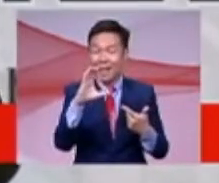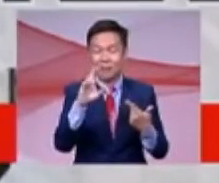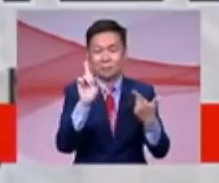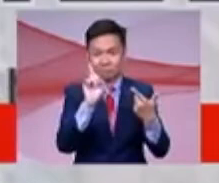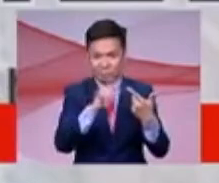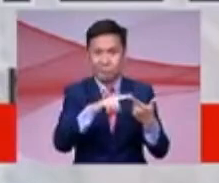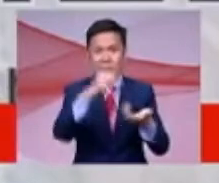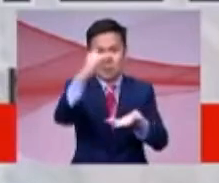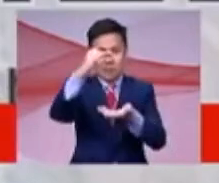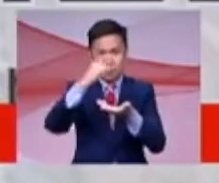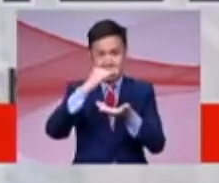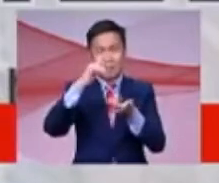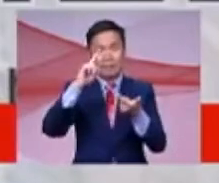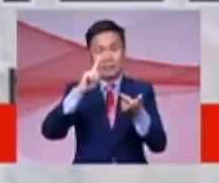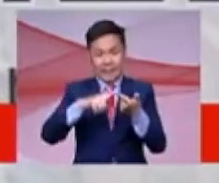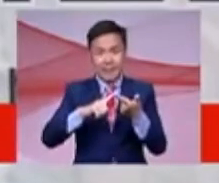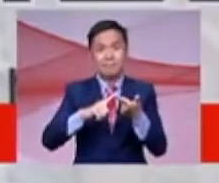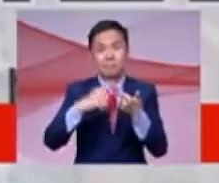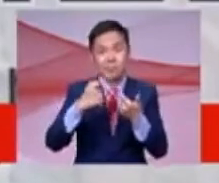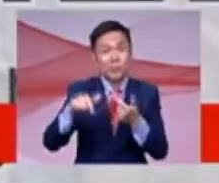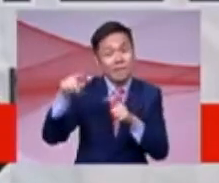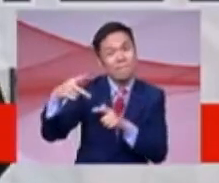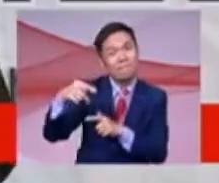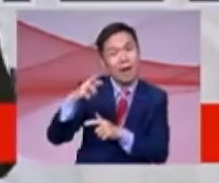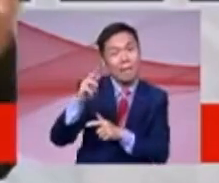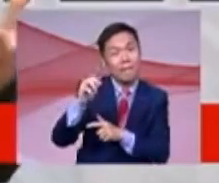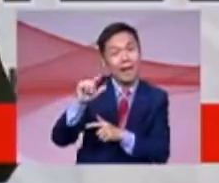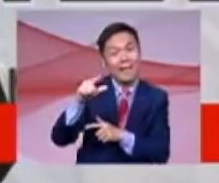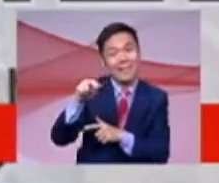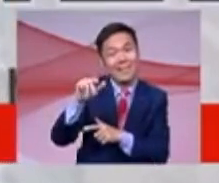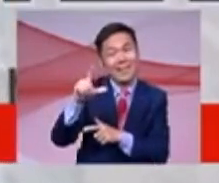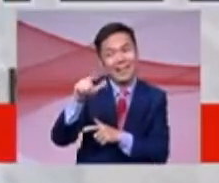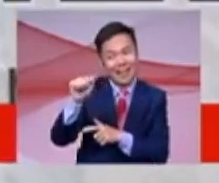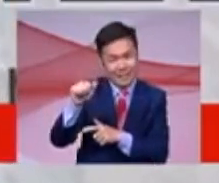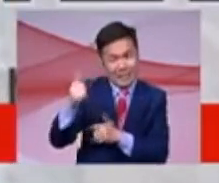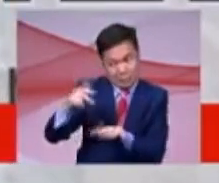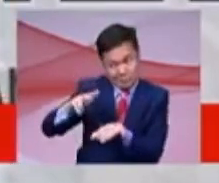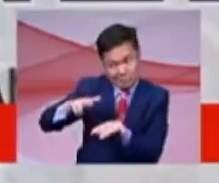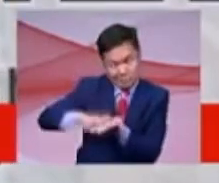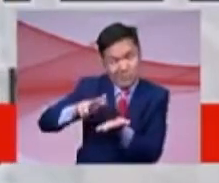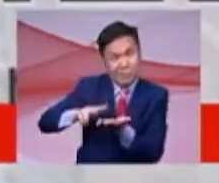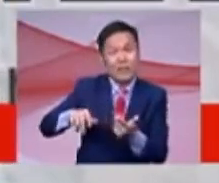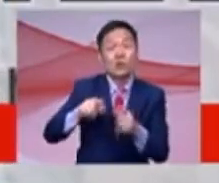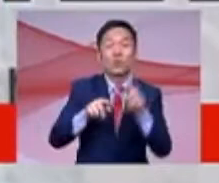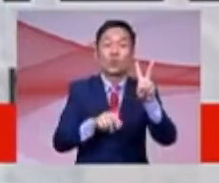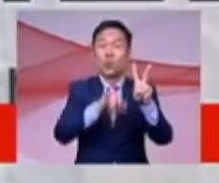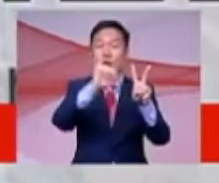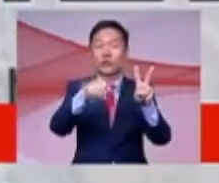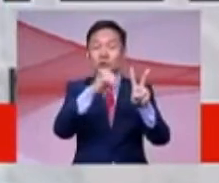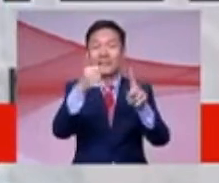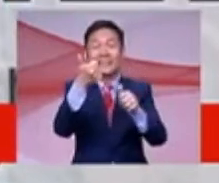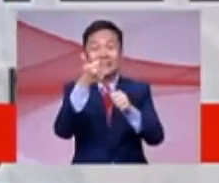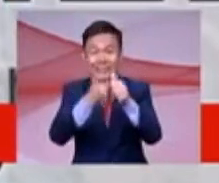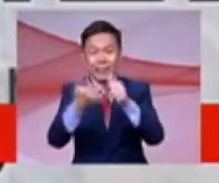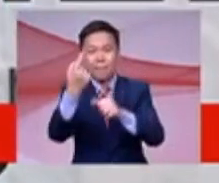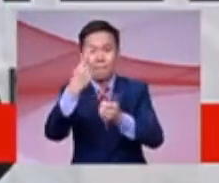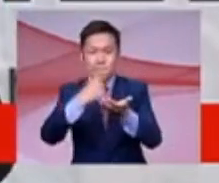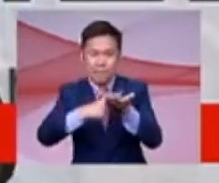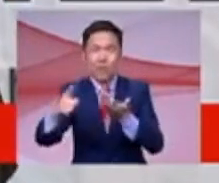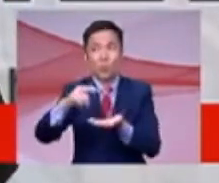pun menjalankan fill and finish oleh Pharma Niaga, dan setiap bulan kita jangkakan 2 juta vaksin doses